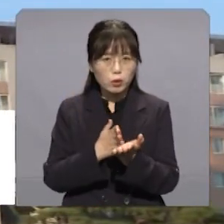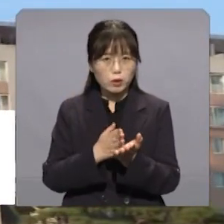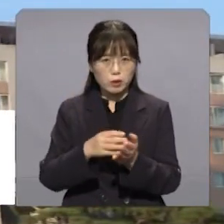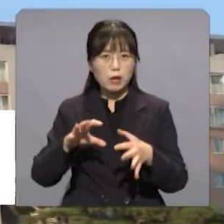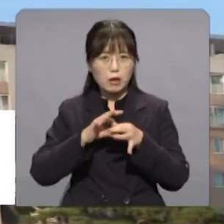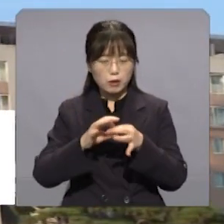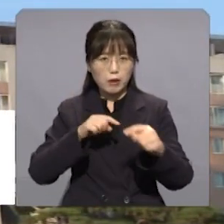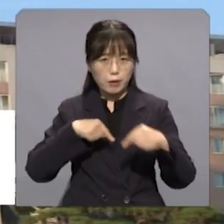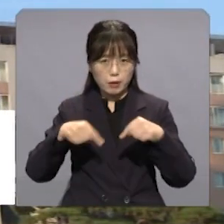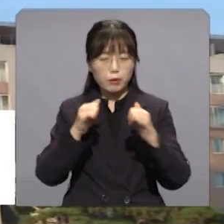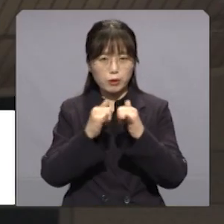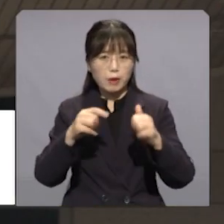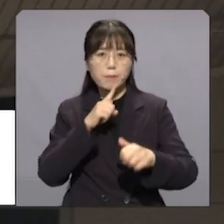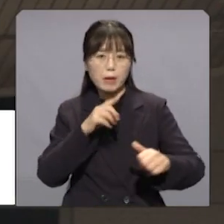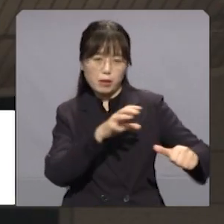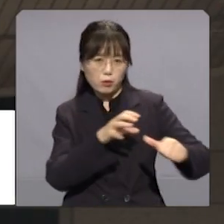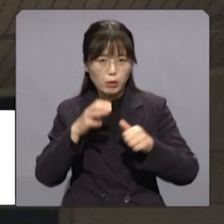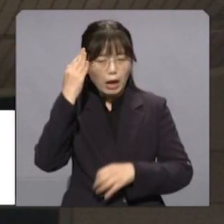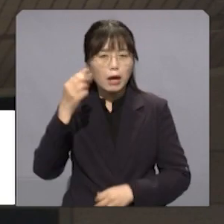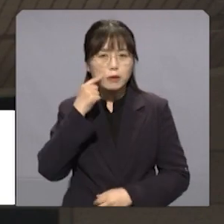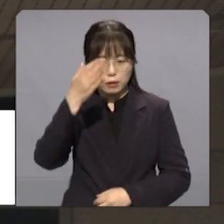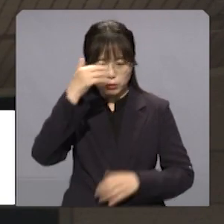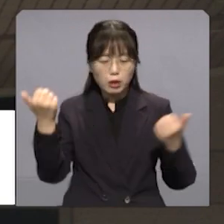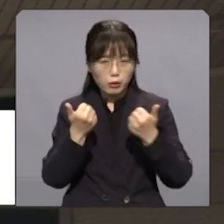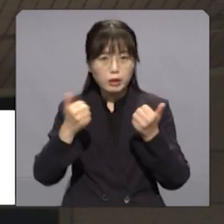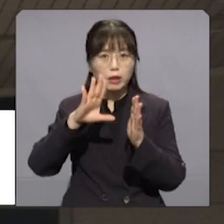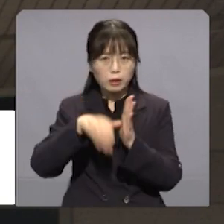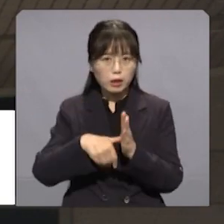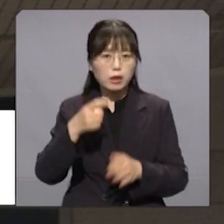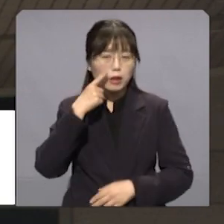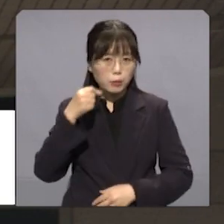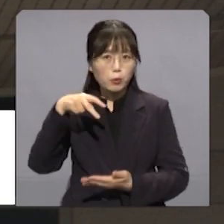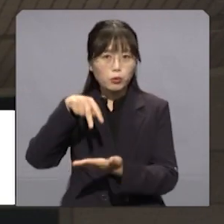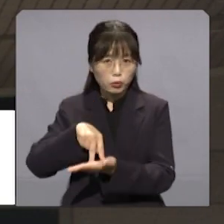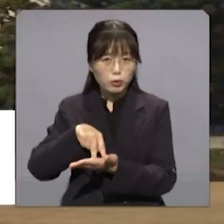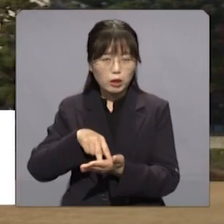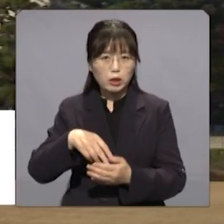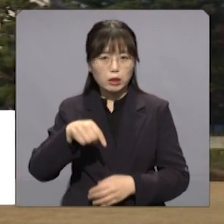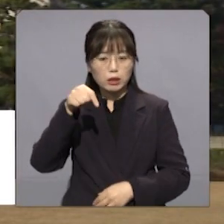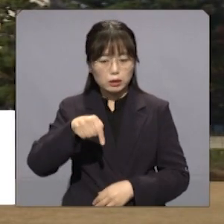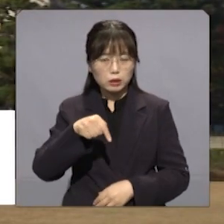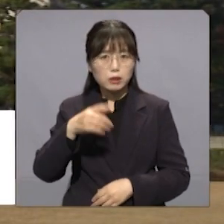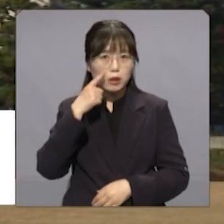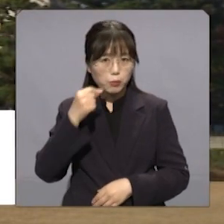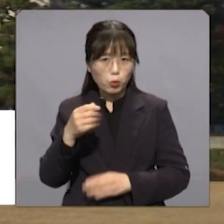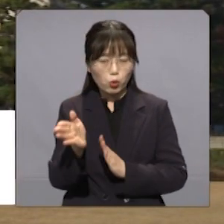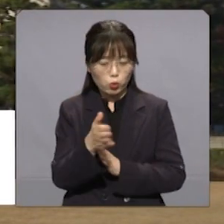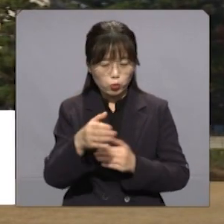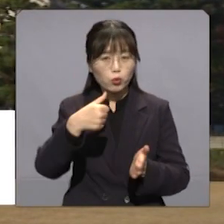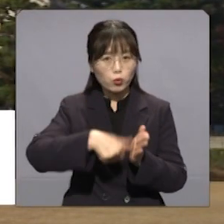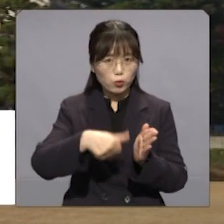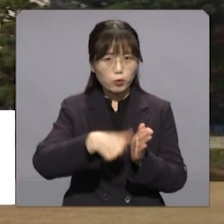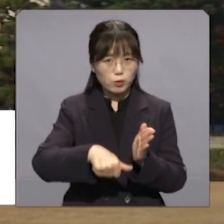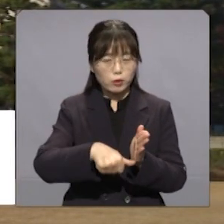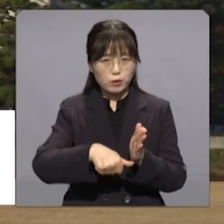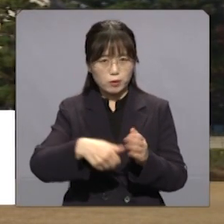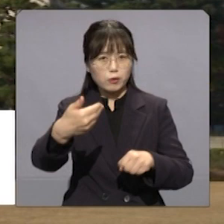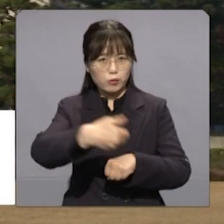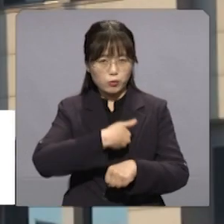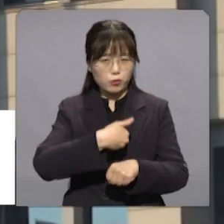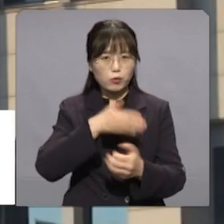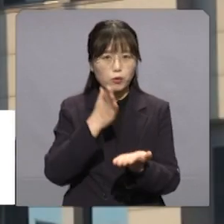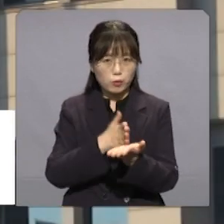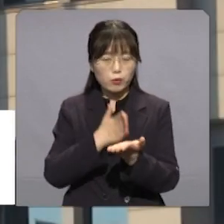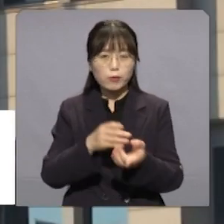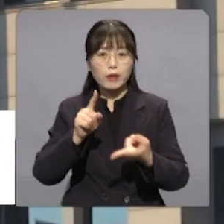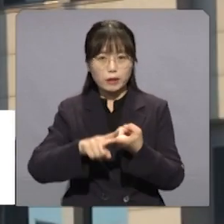정계관계자 발언을 인용해 한일 정상회담 당시 일본 측이 후쿠시마산 수산물 수입제한 해제를 요청했다는